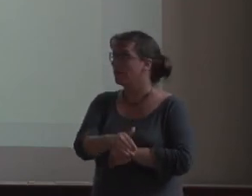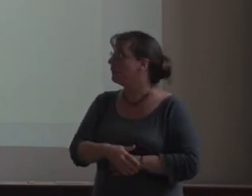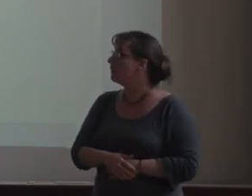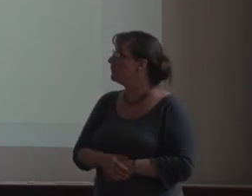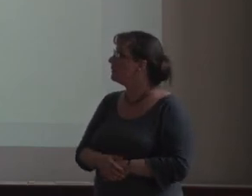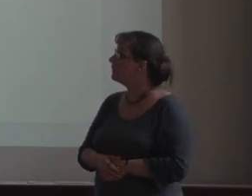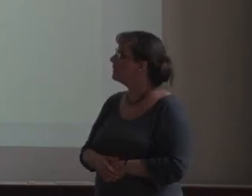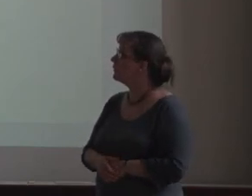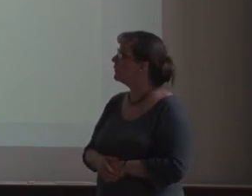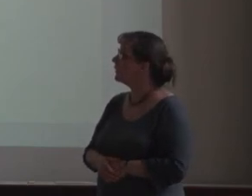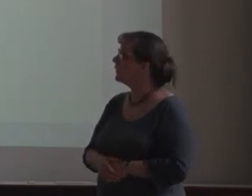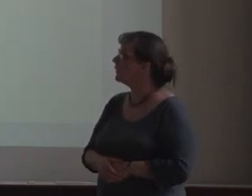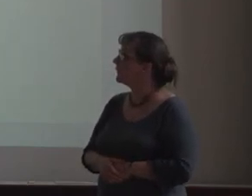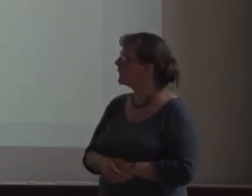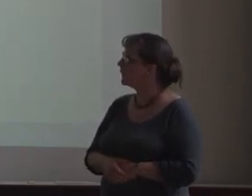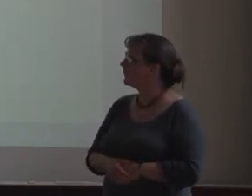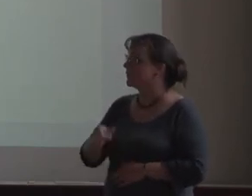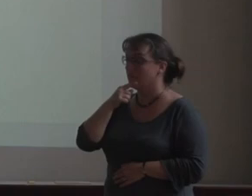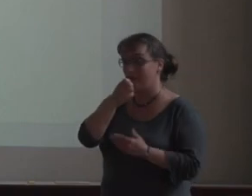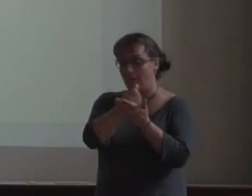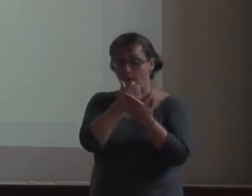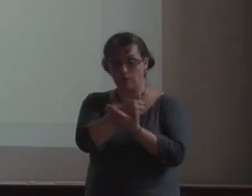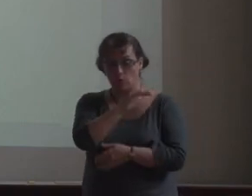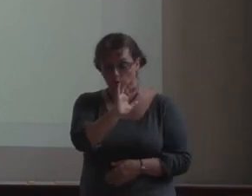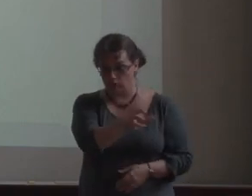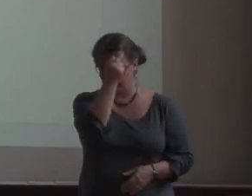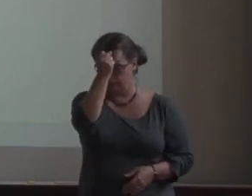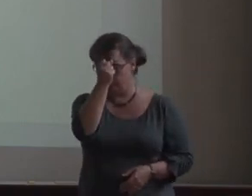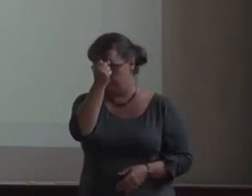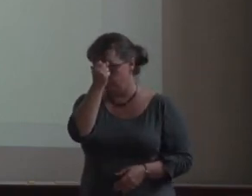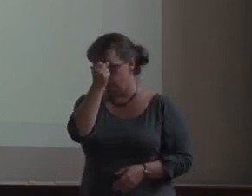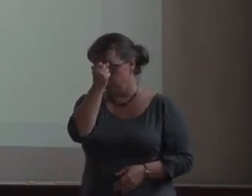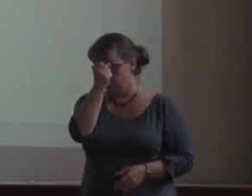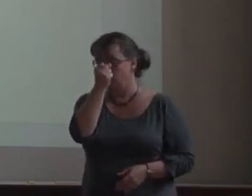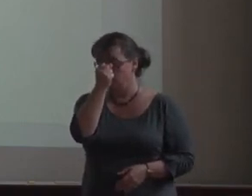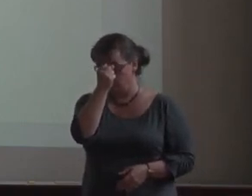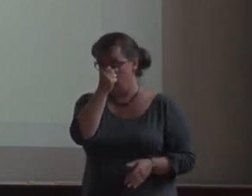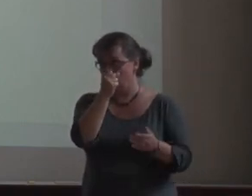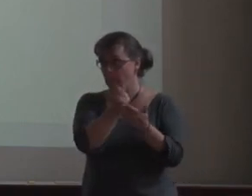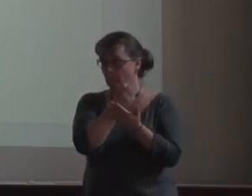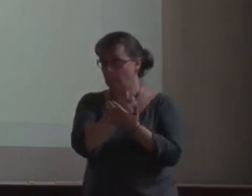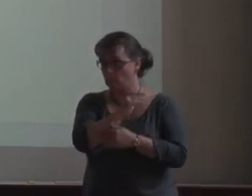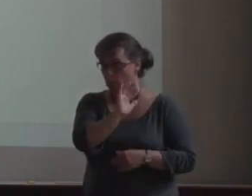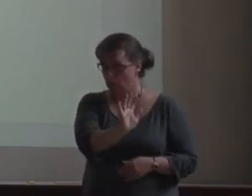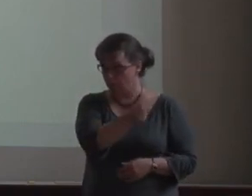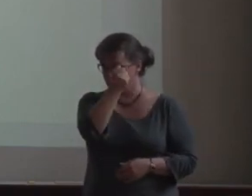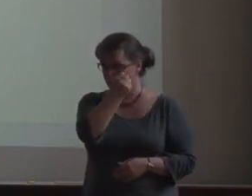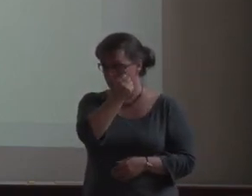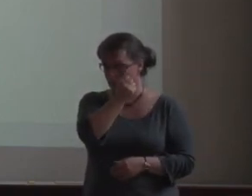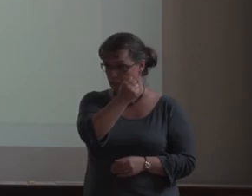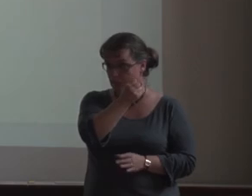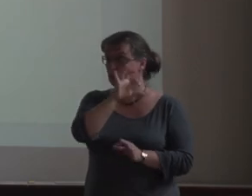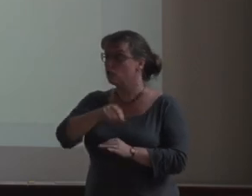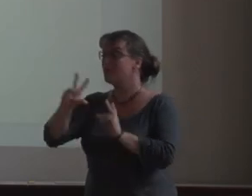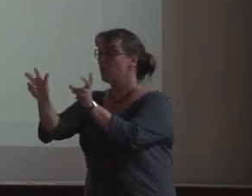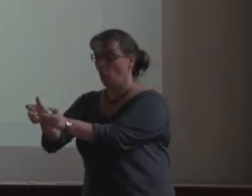je récupère la donnée, donc ce qui vient de la file de message, et je viens débloquer la